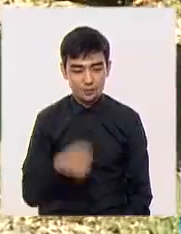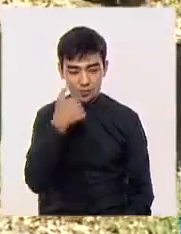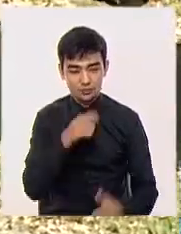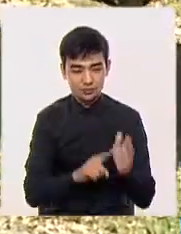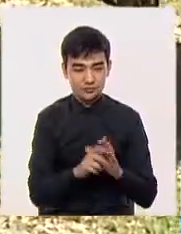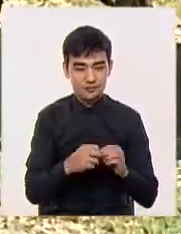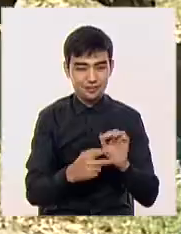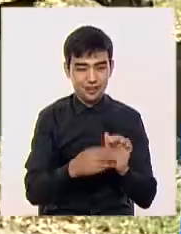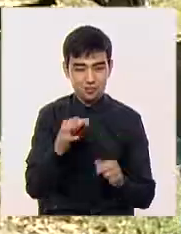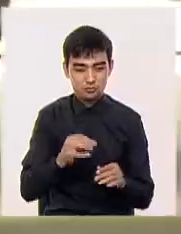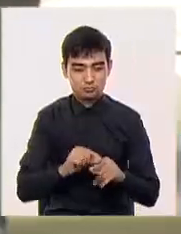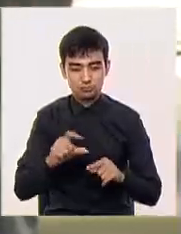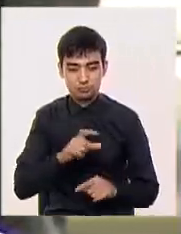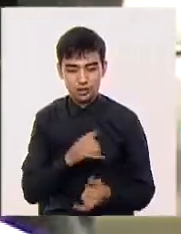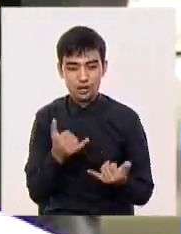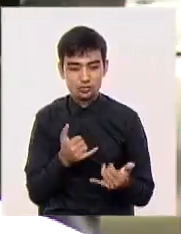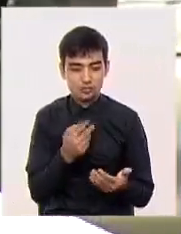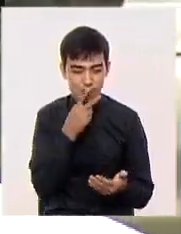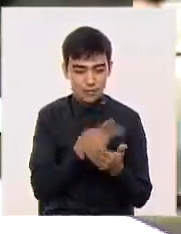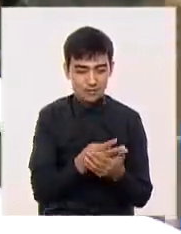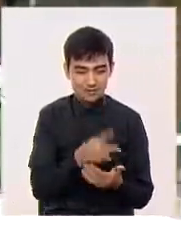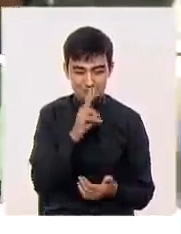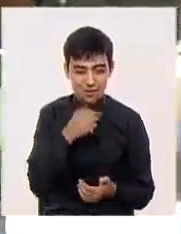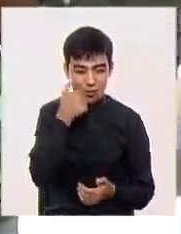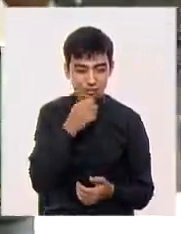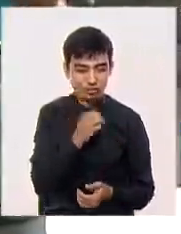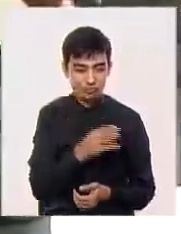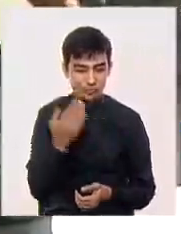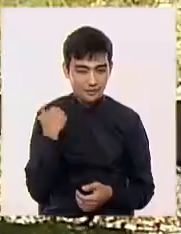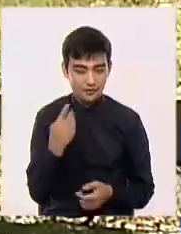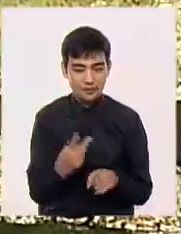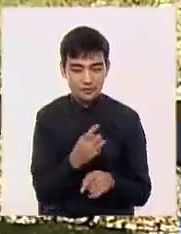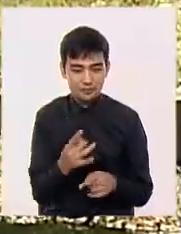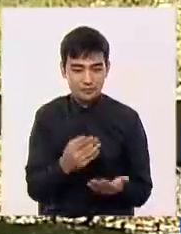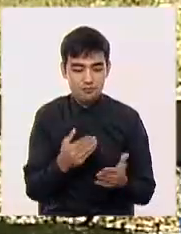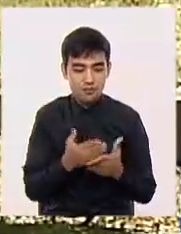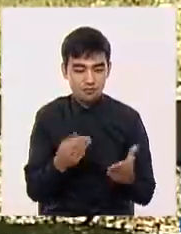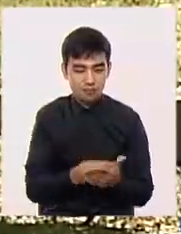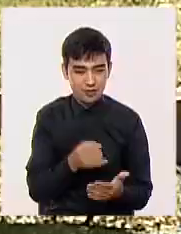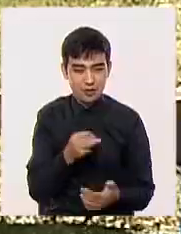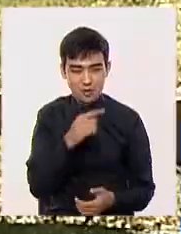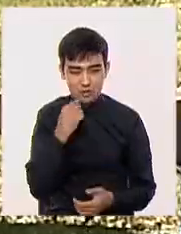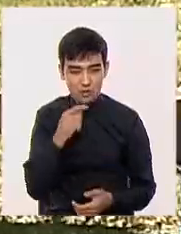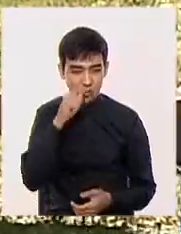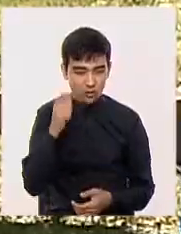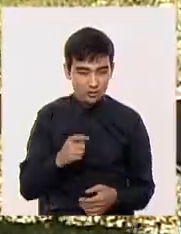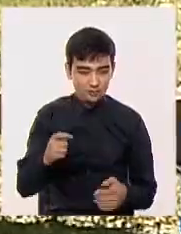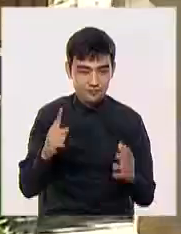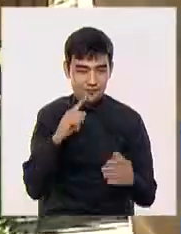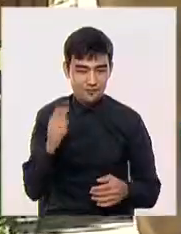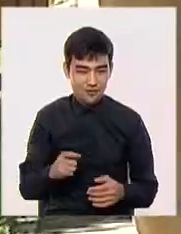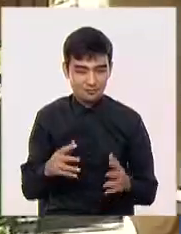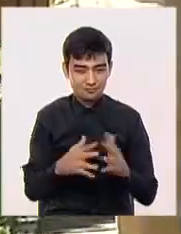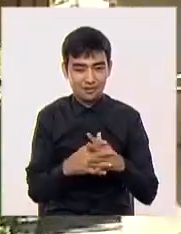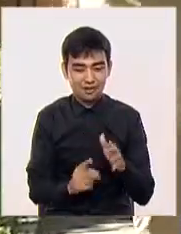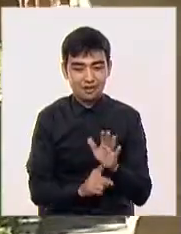18%-ға дейін өскен бағаның қазіргі орташа көрсеткіші 2 жыл бұрынғымен салыстырғанда 2 есе қымбаттаған. Ресей мен Украина арасындағы әскери қақтығыс басталған